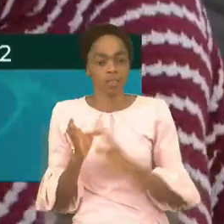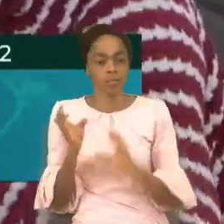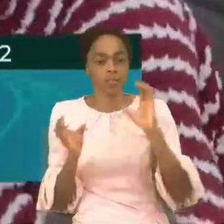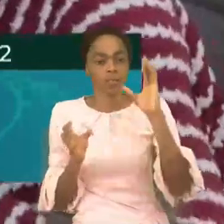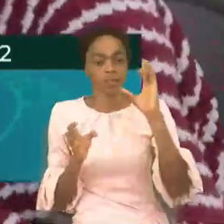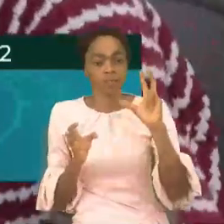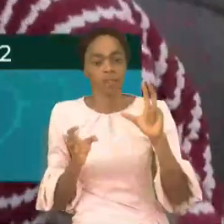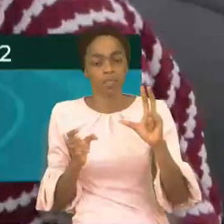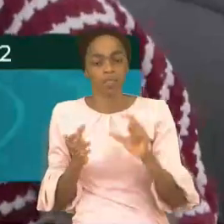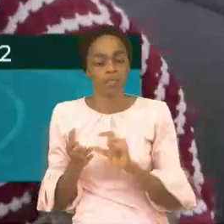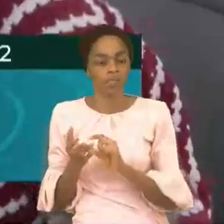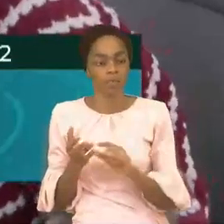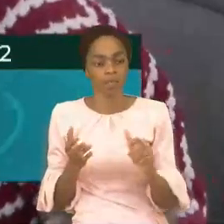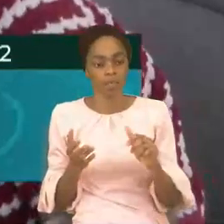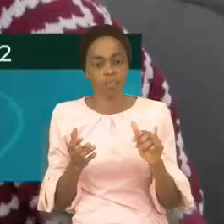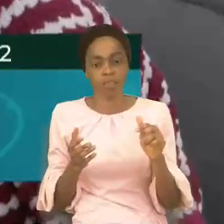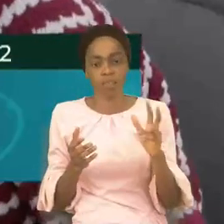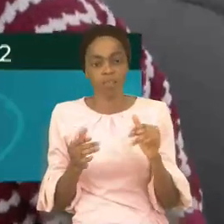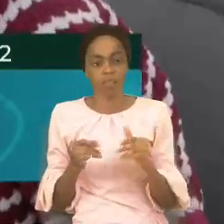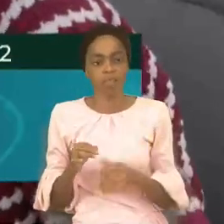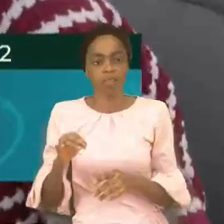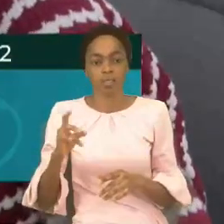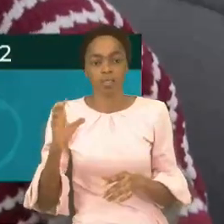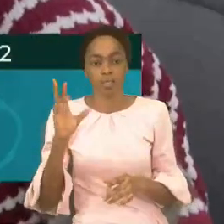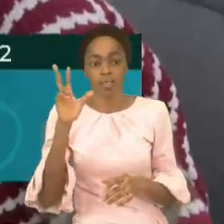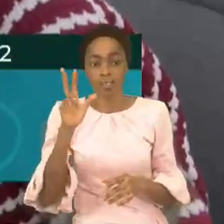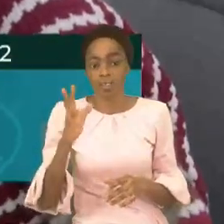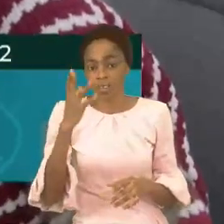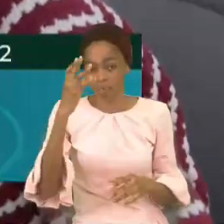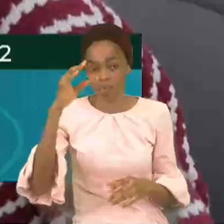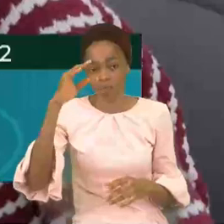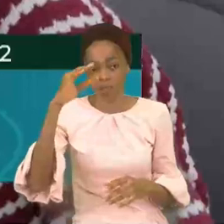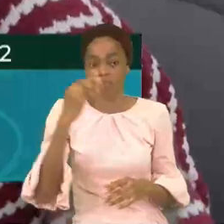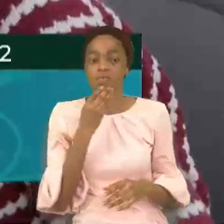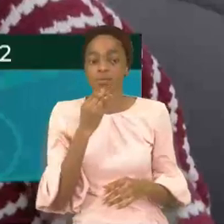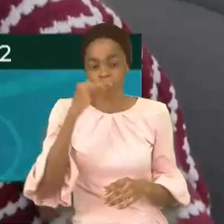Shadrach et Abednego répliquèrent au roi Nebuchadnezzar, verset 17.